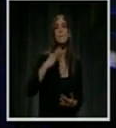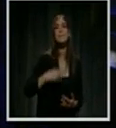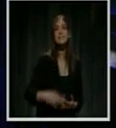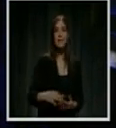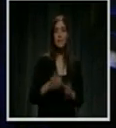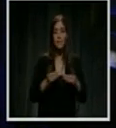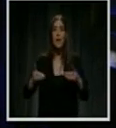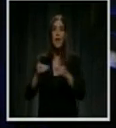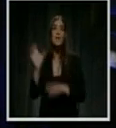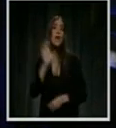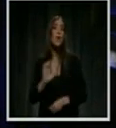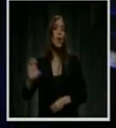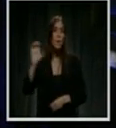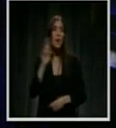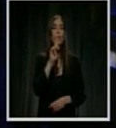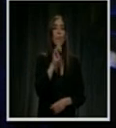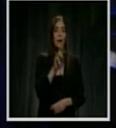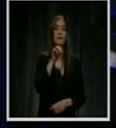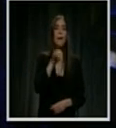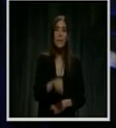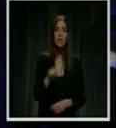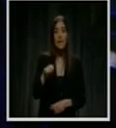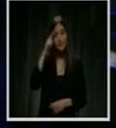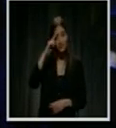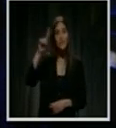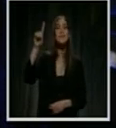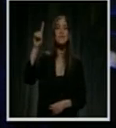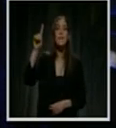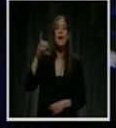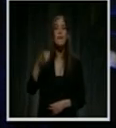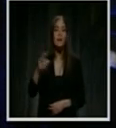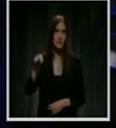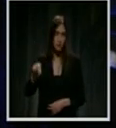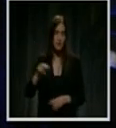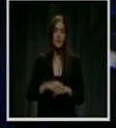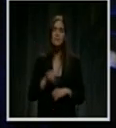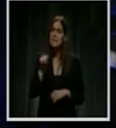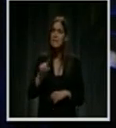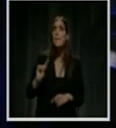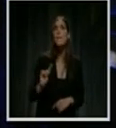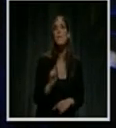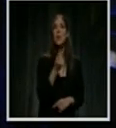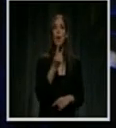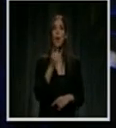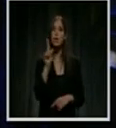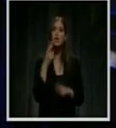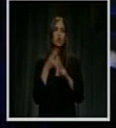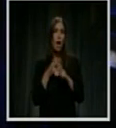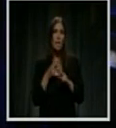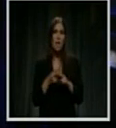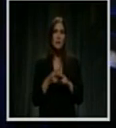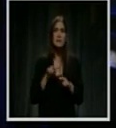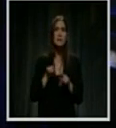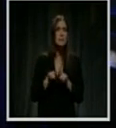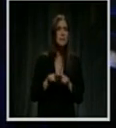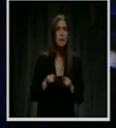Metsola, Ewroparlamentari f'isem il-Partit Nazzjonalista, illi mill-ewwel tiżbilanċja lilha nnifisha, tis-sogra